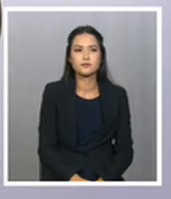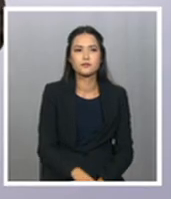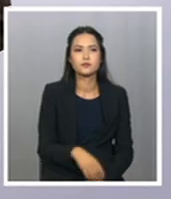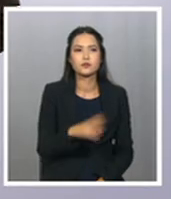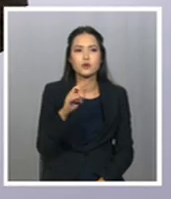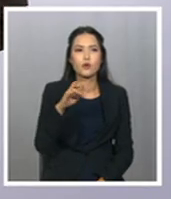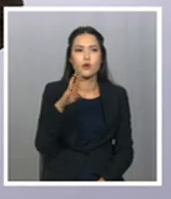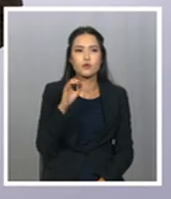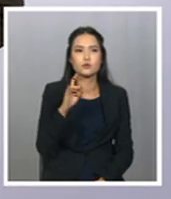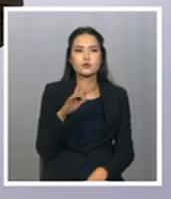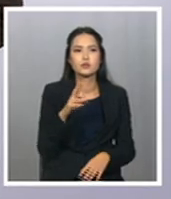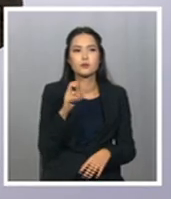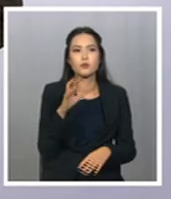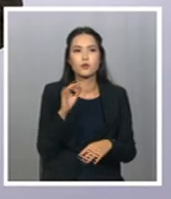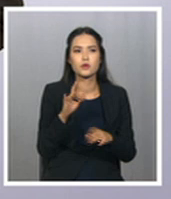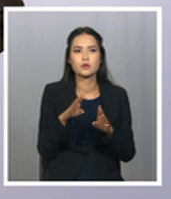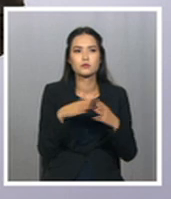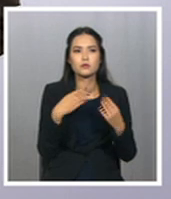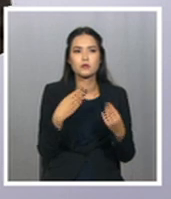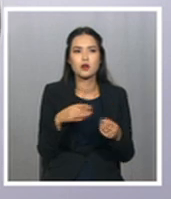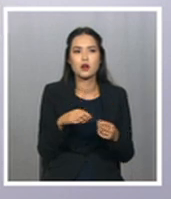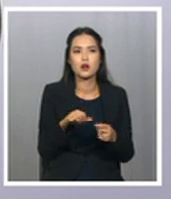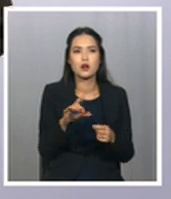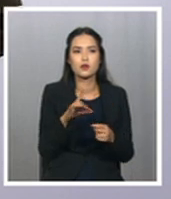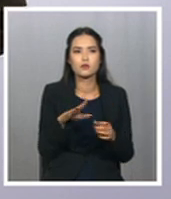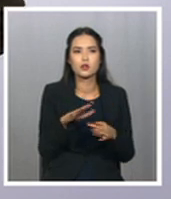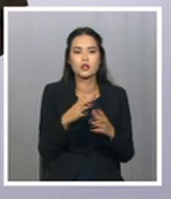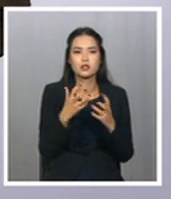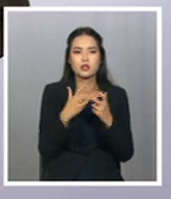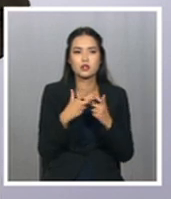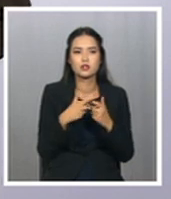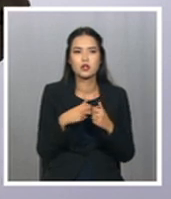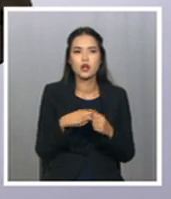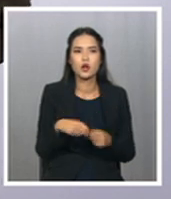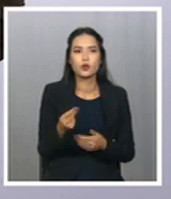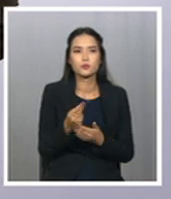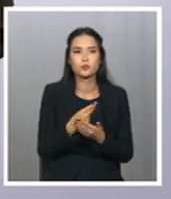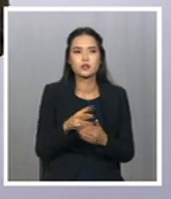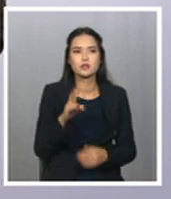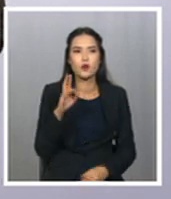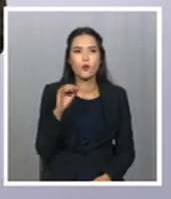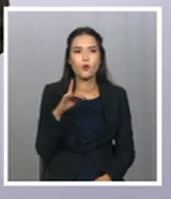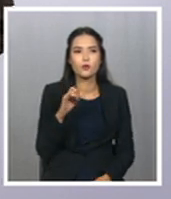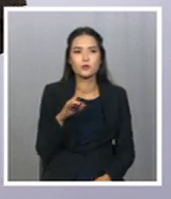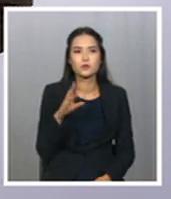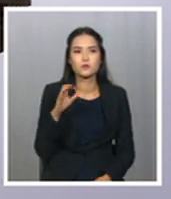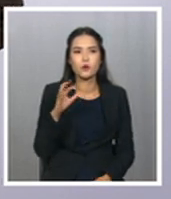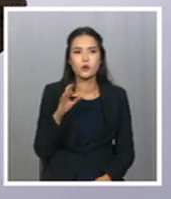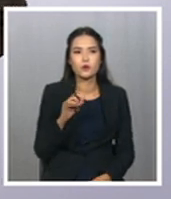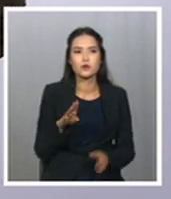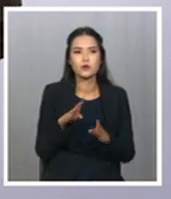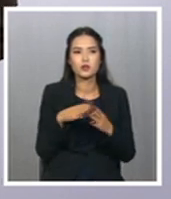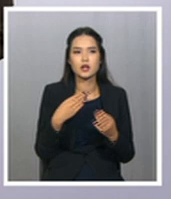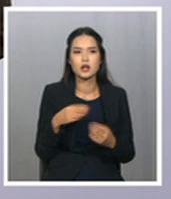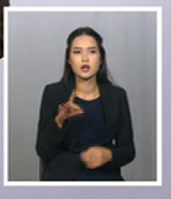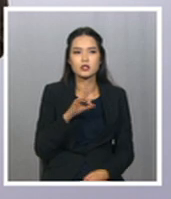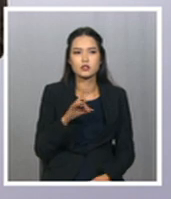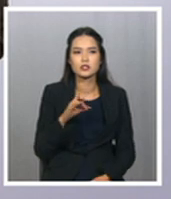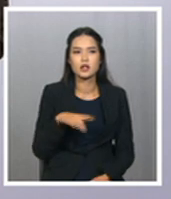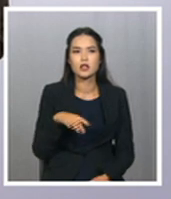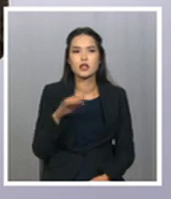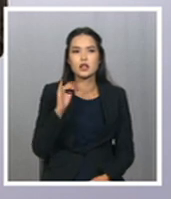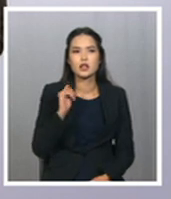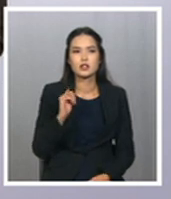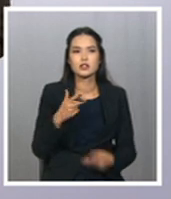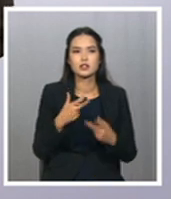Конустың бүйір бетінің ауданын анықтайық. Суреттен конустың бүйір беті ауданының радиусы